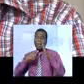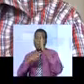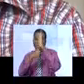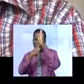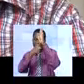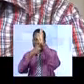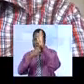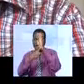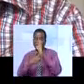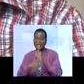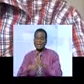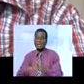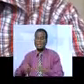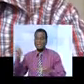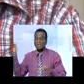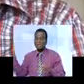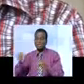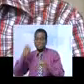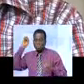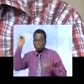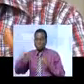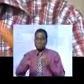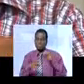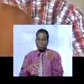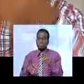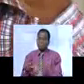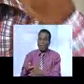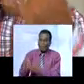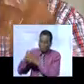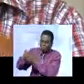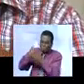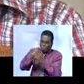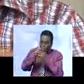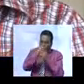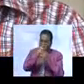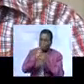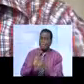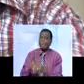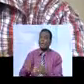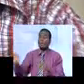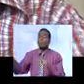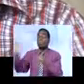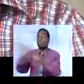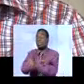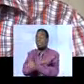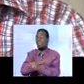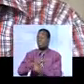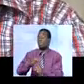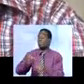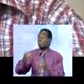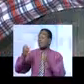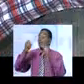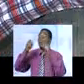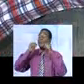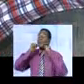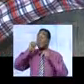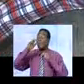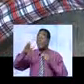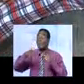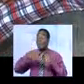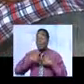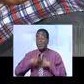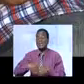de sable avec la pompe et ainsi de suite, qu'ils ont reçu plein et tout. Les femmes étaient...